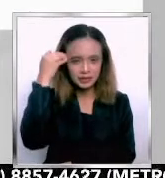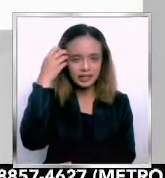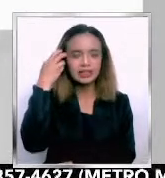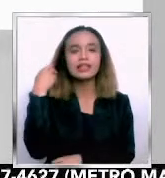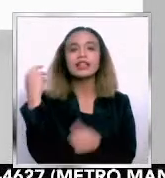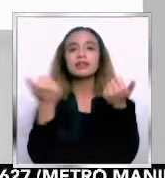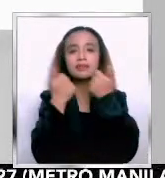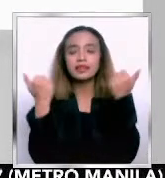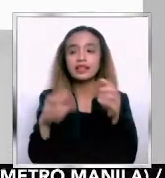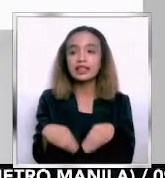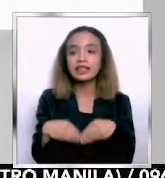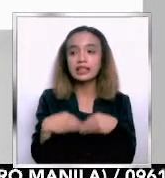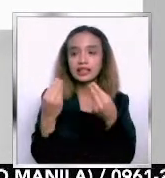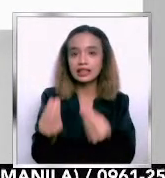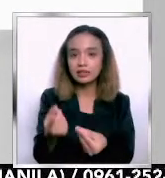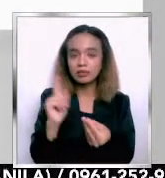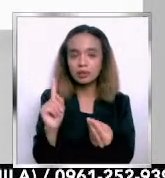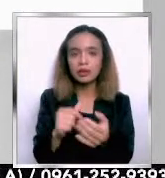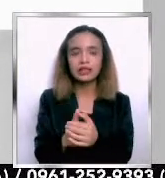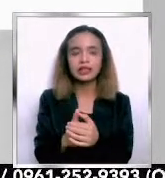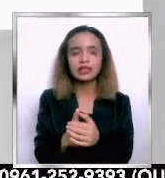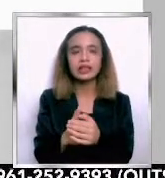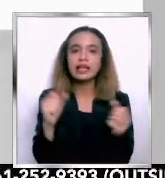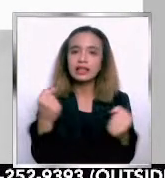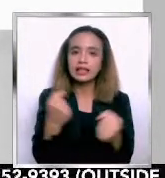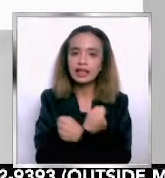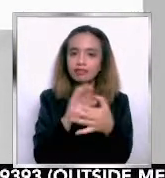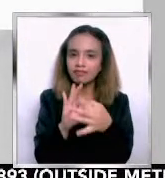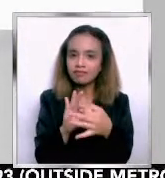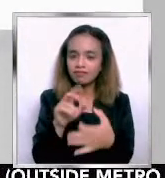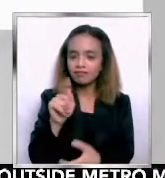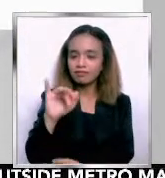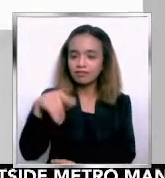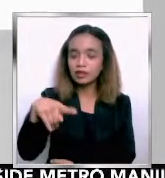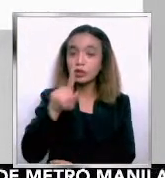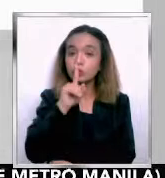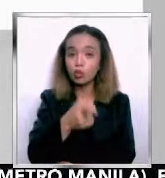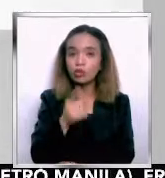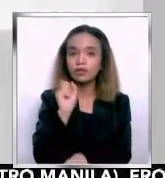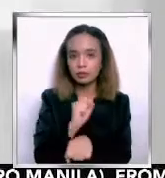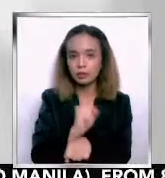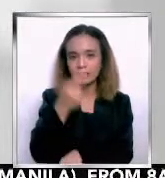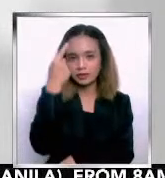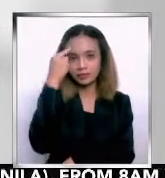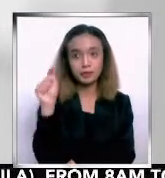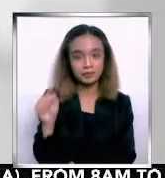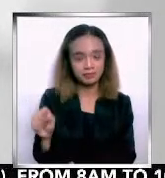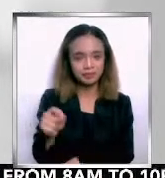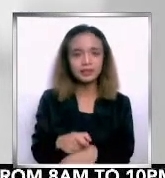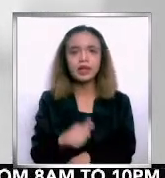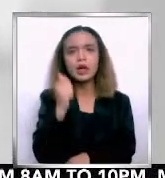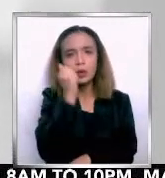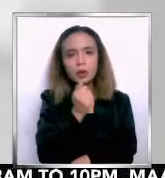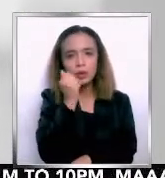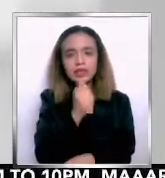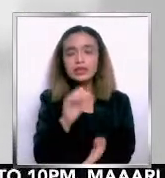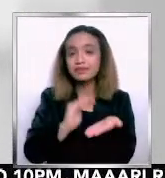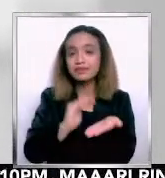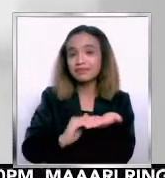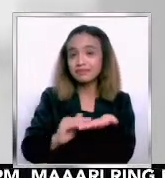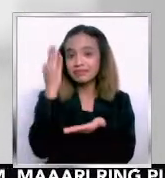ng tila relationship tip na nagwo-work daw para sa kanya. Ang patawarin lagi si Solen para lagi siyang